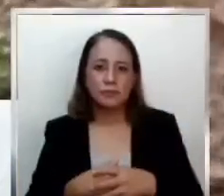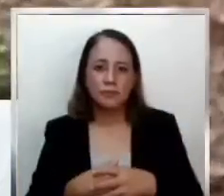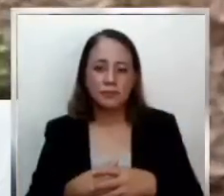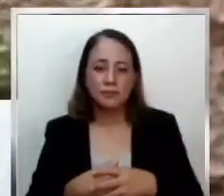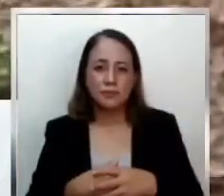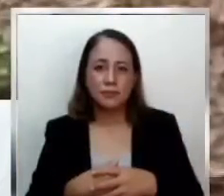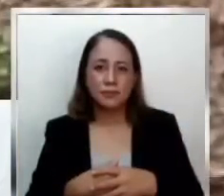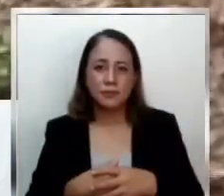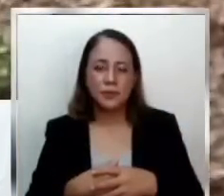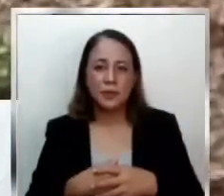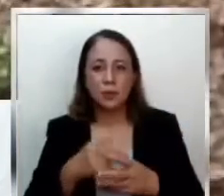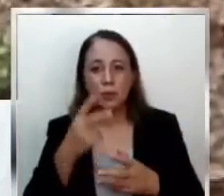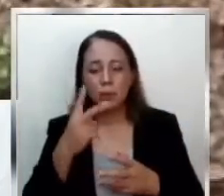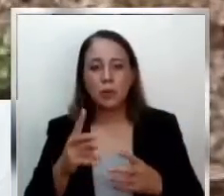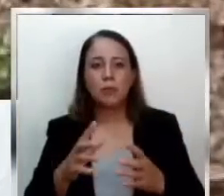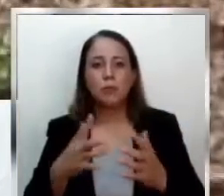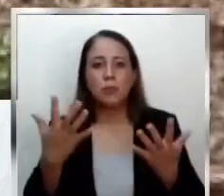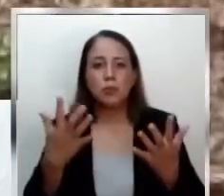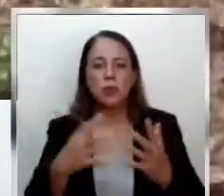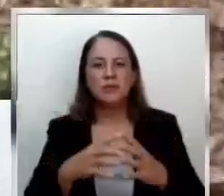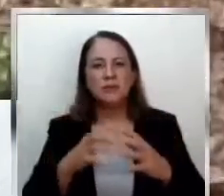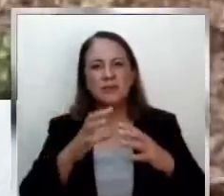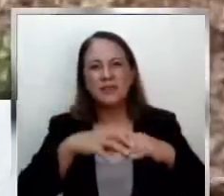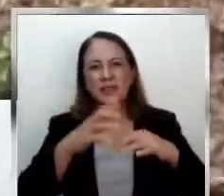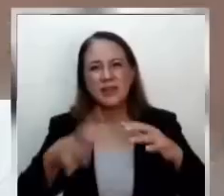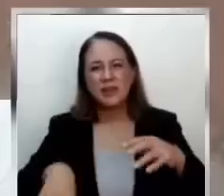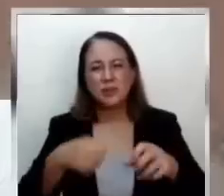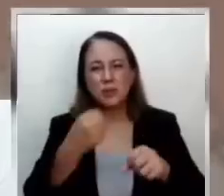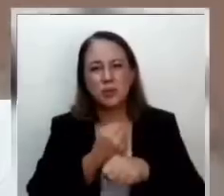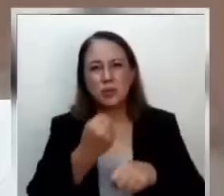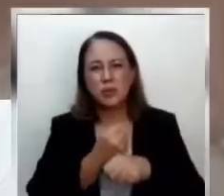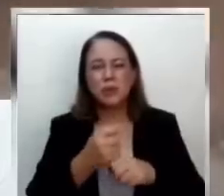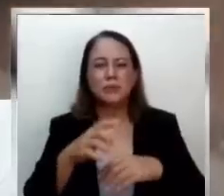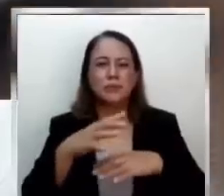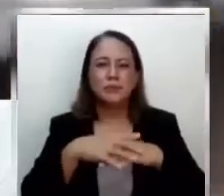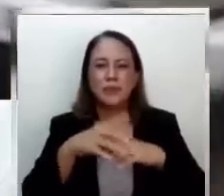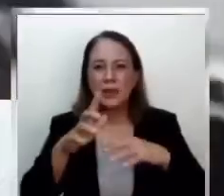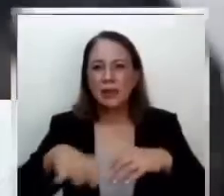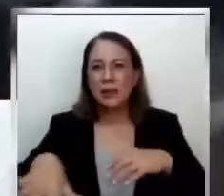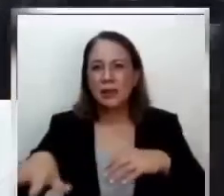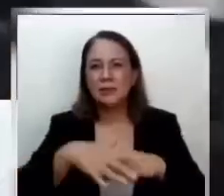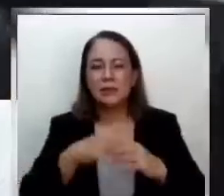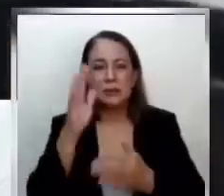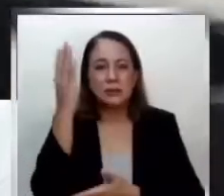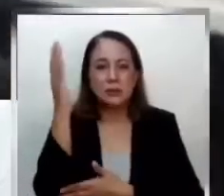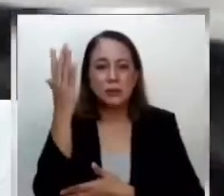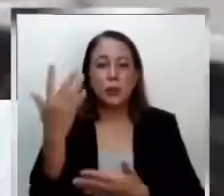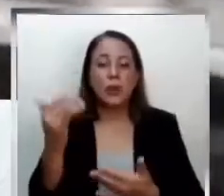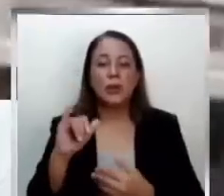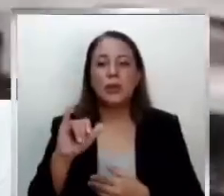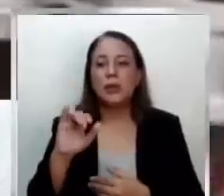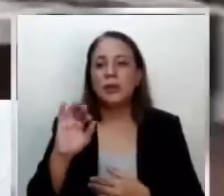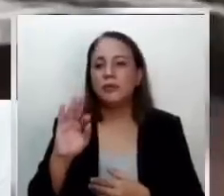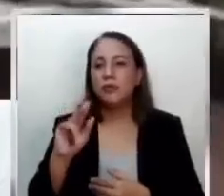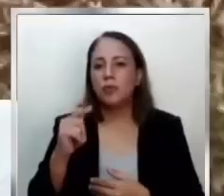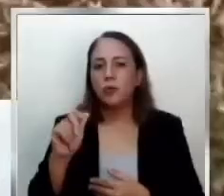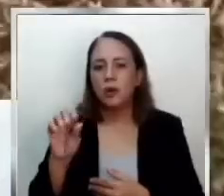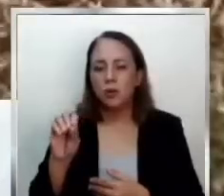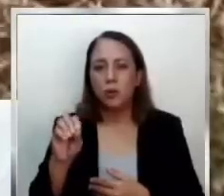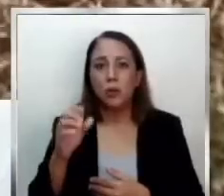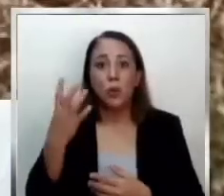Humambalang naman ang malalaking tipak ng bato, lupa at puno sa Hungduan, Ifugao dahil sa malakas na pag-ulan